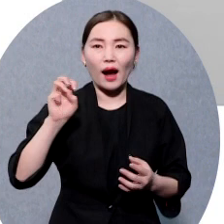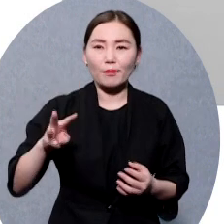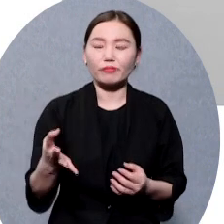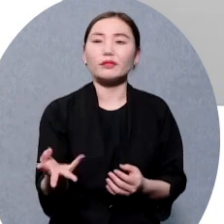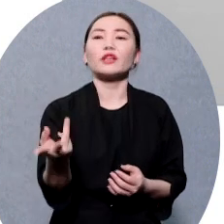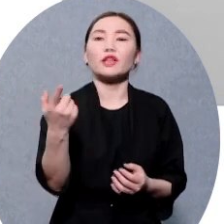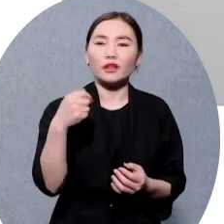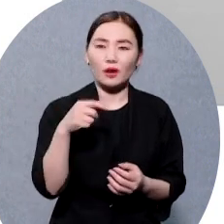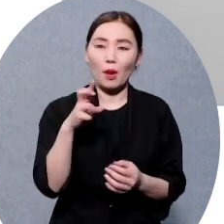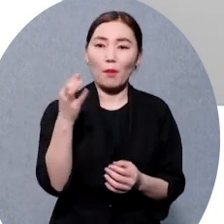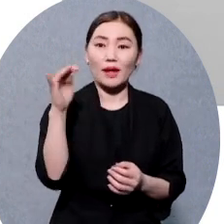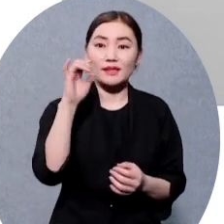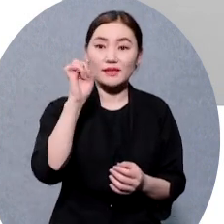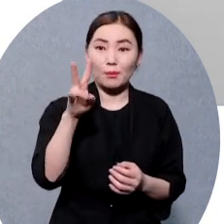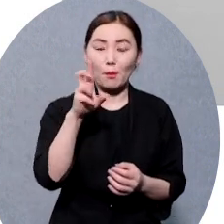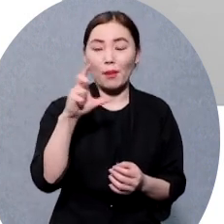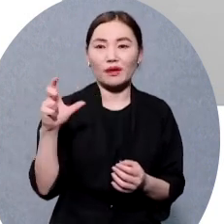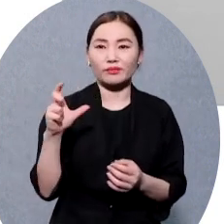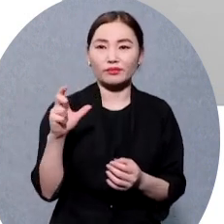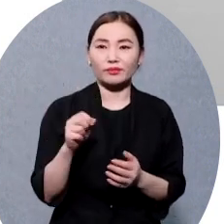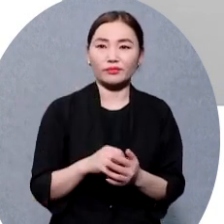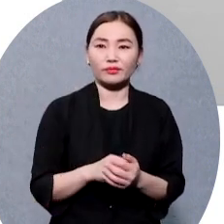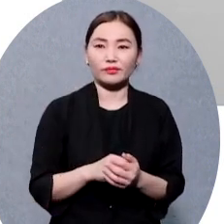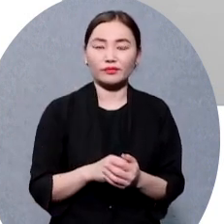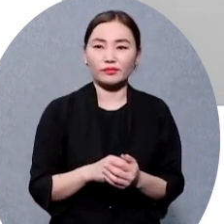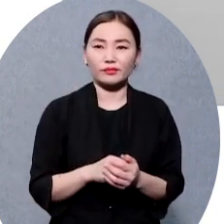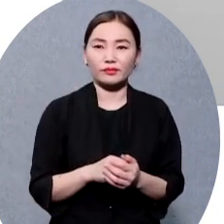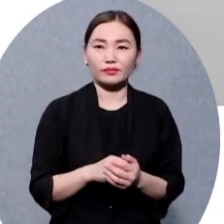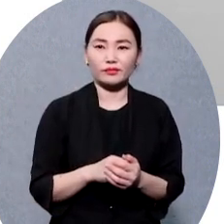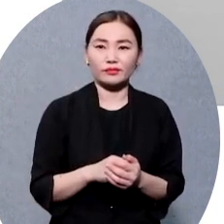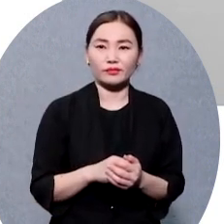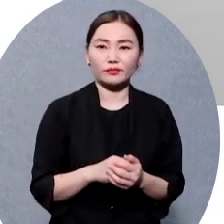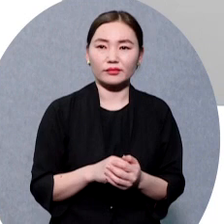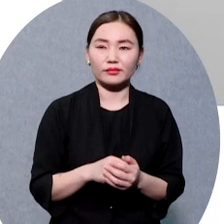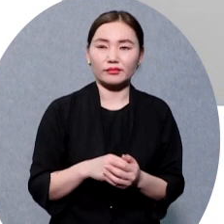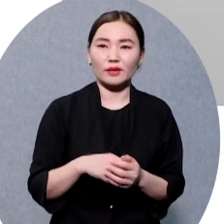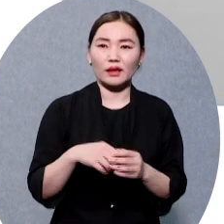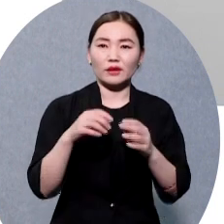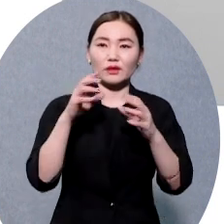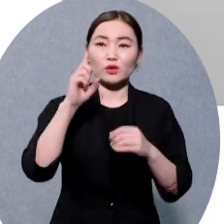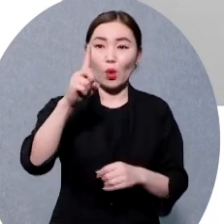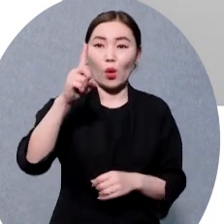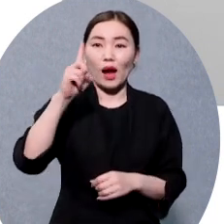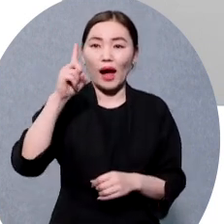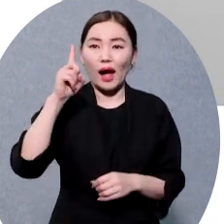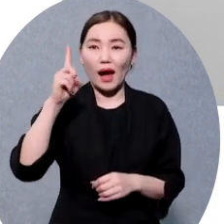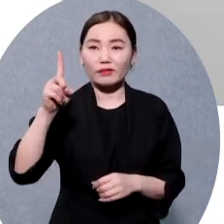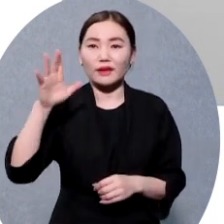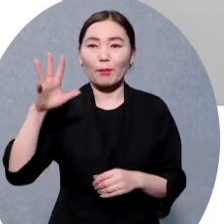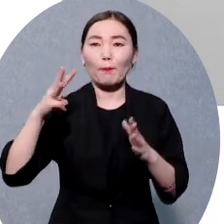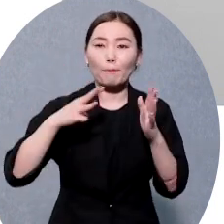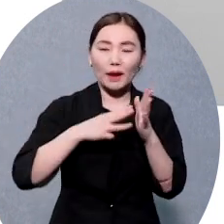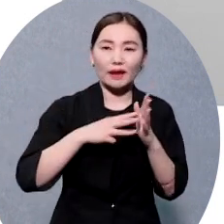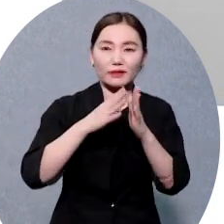хийдүүдэд 115,000 орчим лам нар суудаг байсан байна. За энэ лам нарын тоог одоо нийт хүн амын хүн амтай